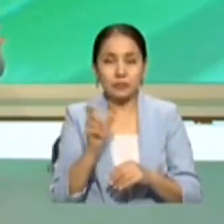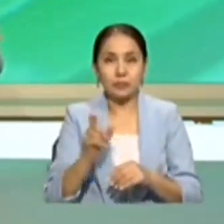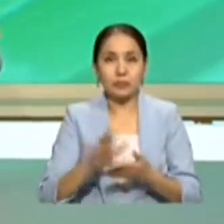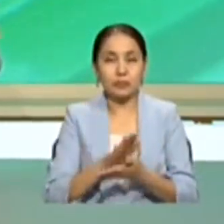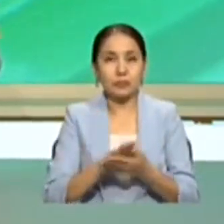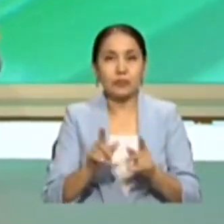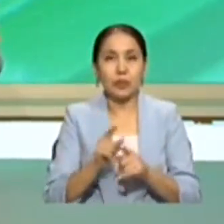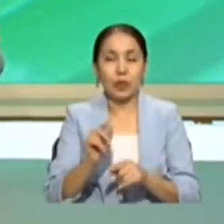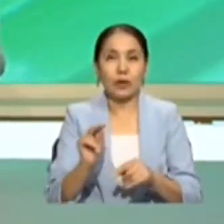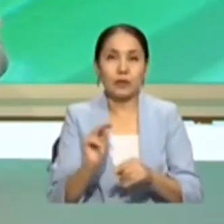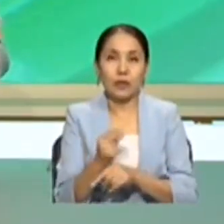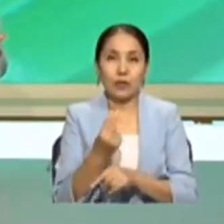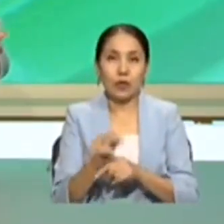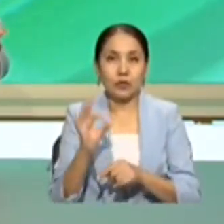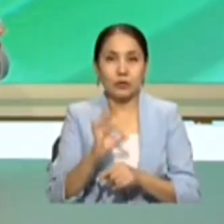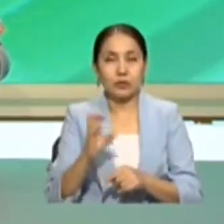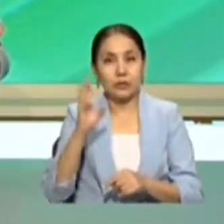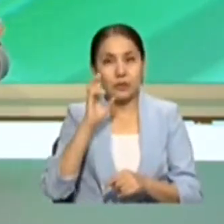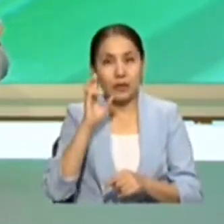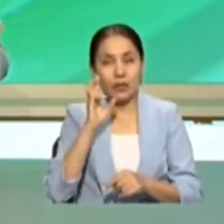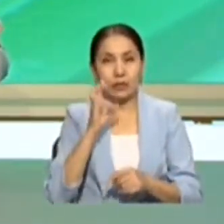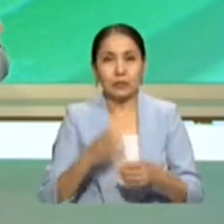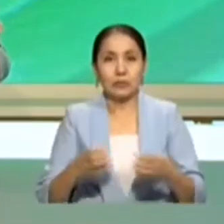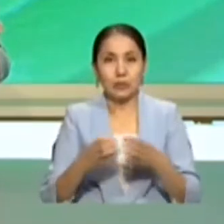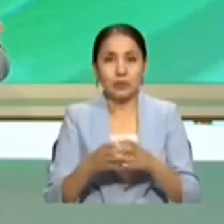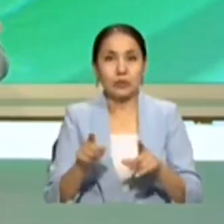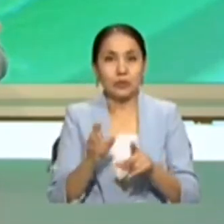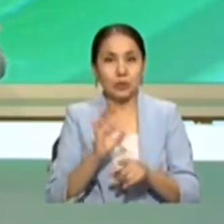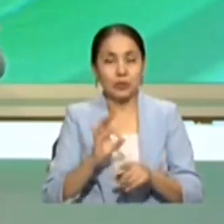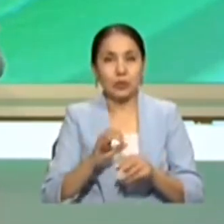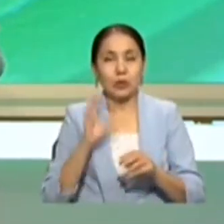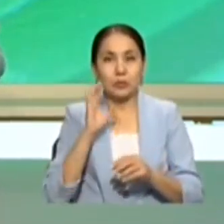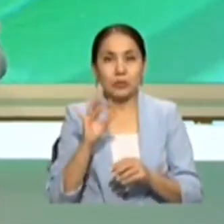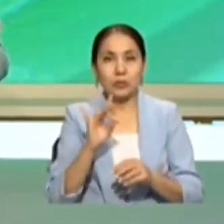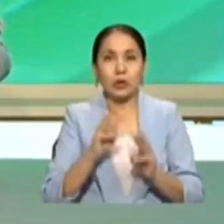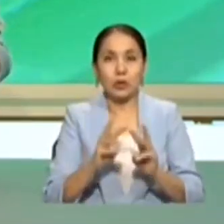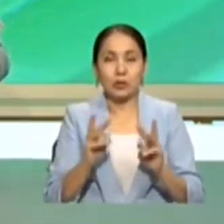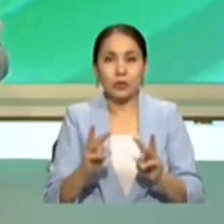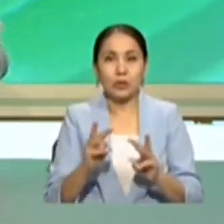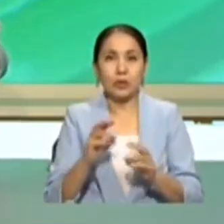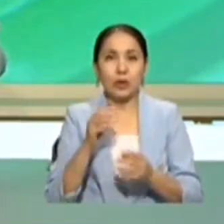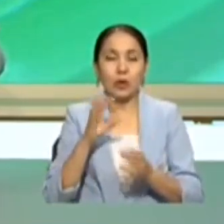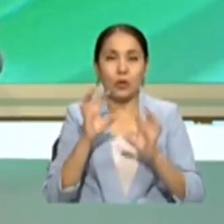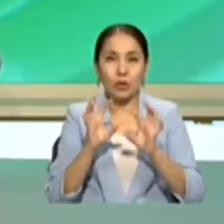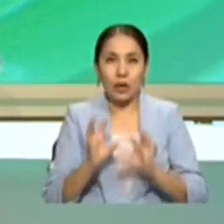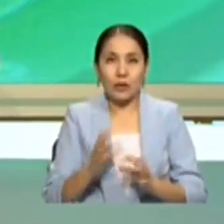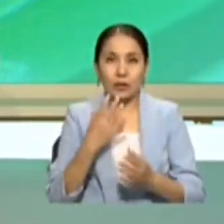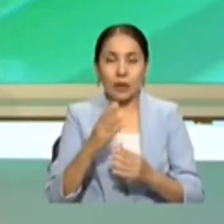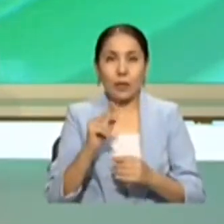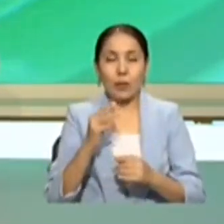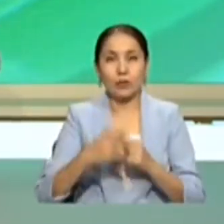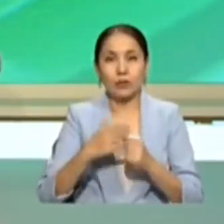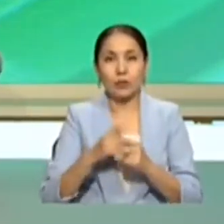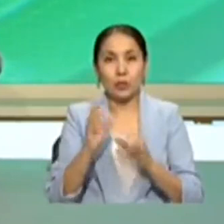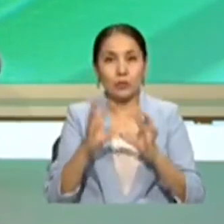va ularni davolash to'g'risidagi davlat boji to'g'risidagi O'zbekiston Respublikasi qonunlariga ma'muriy javobgarlik to'g'risidagi